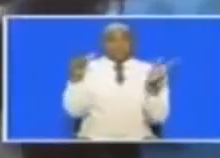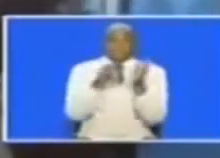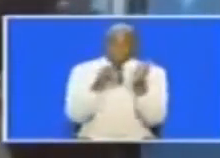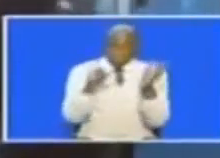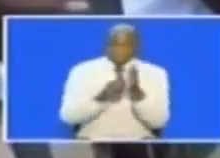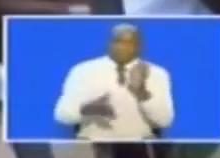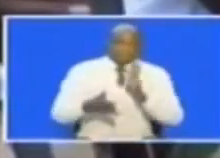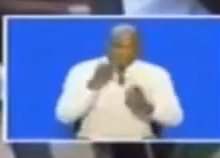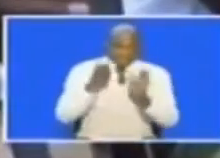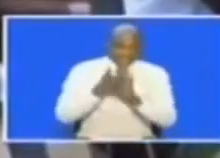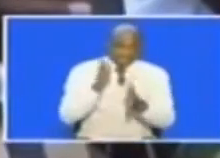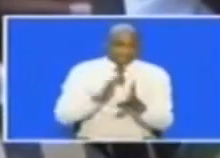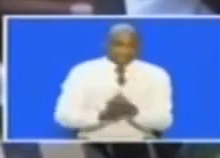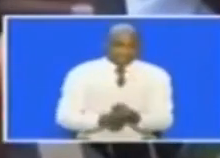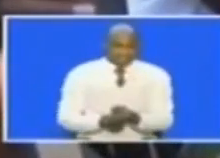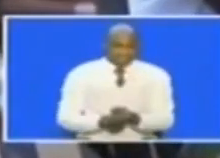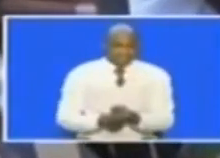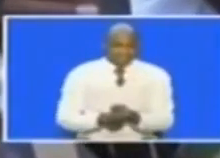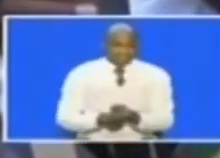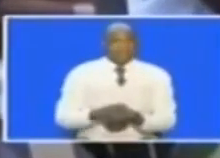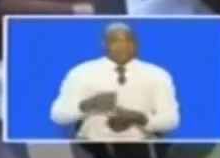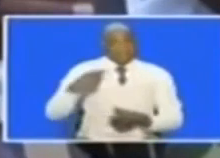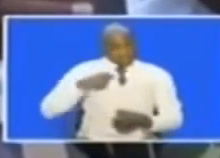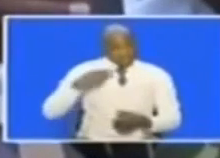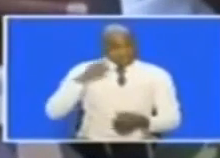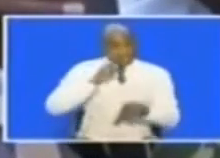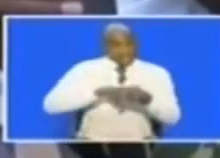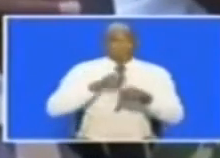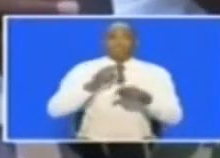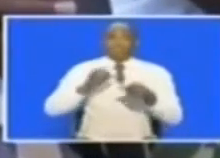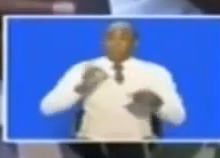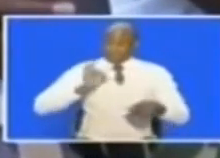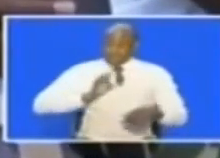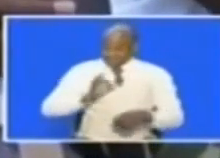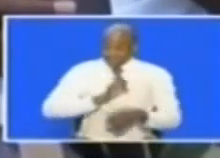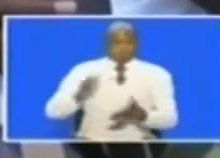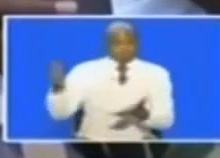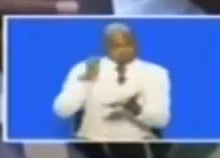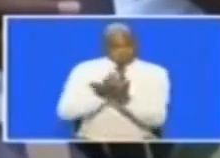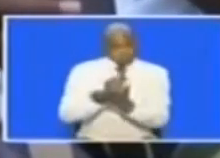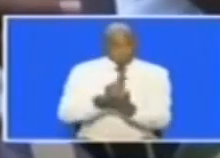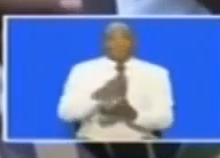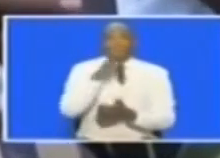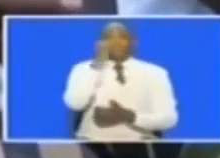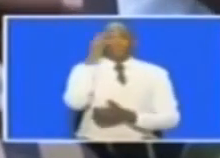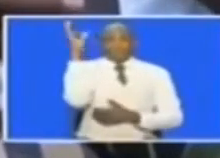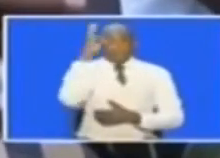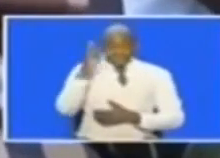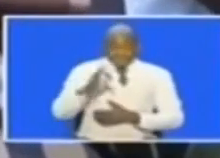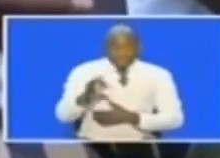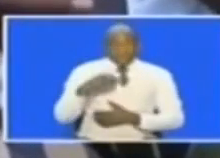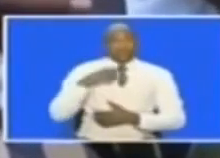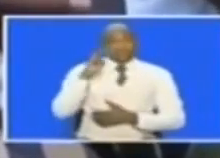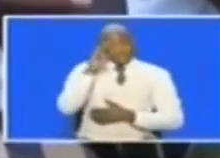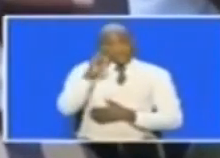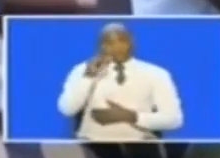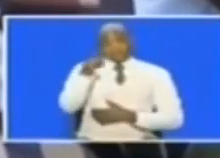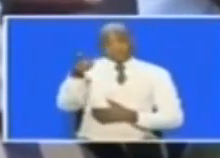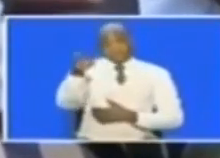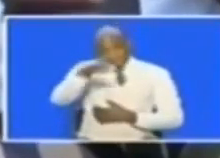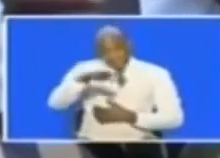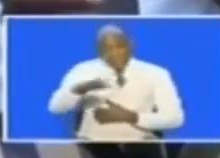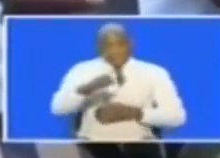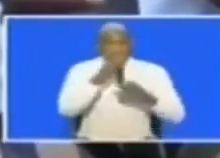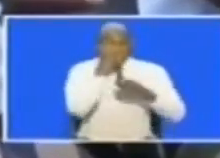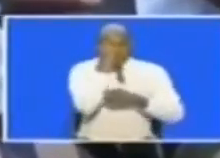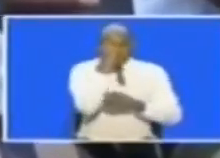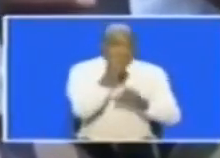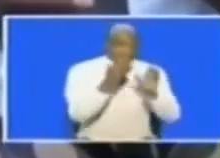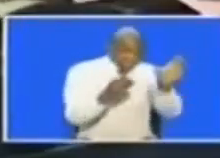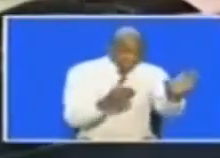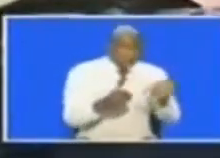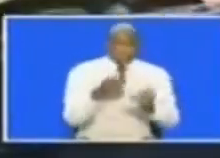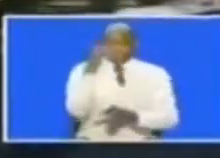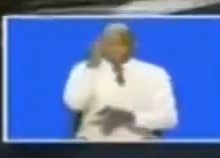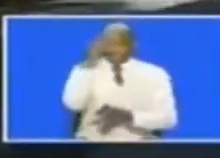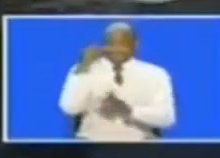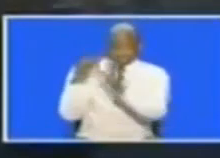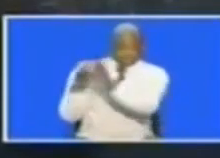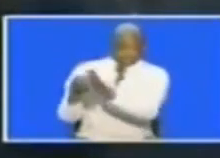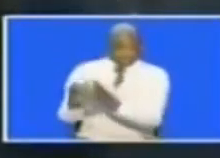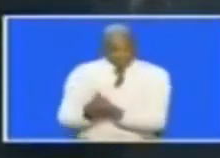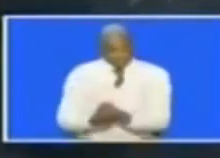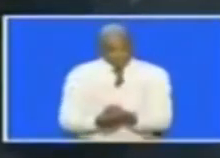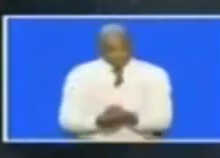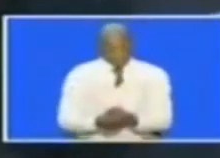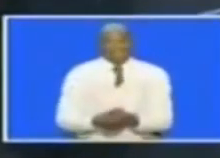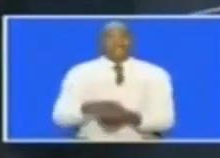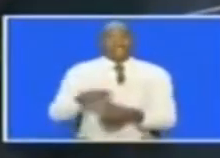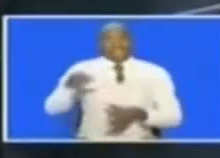haraka iwezekanavyo. Even as we recruit our staff, tumesema 50% tutaangalia mlengo huu, 50% tutaangalia mlengo huu mwingine.